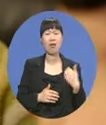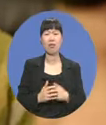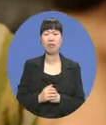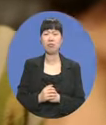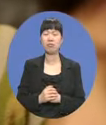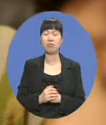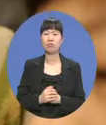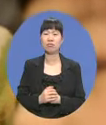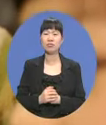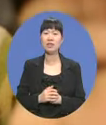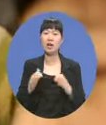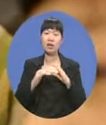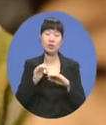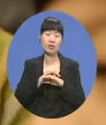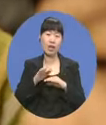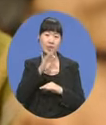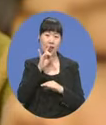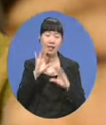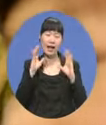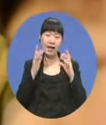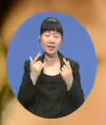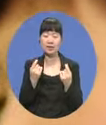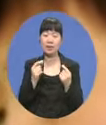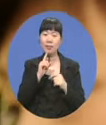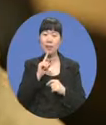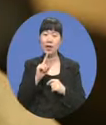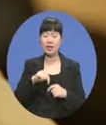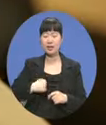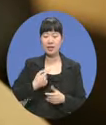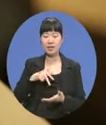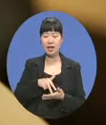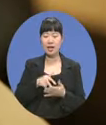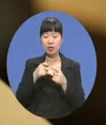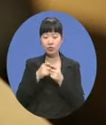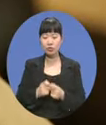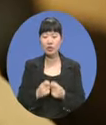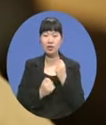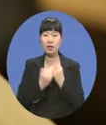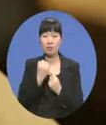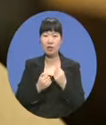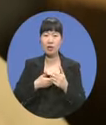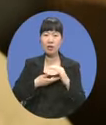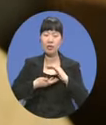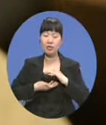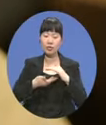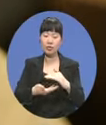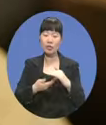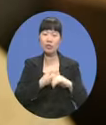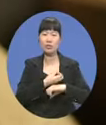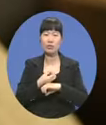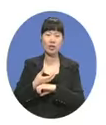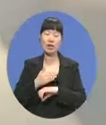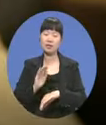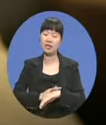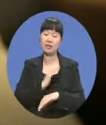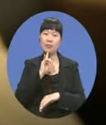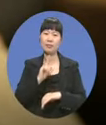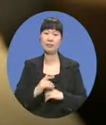몰라. 의사소통 안 되는 아이 이렇다. 자신의 상황을 구체적으로 설명하거나 전달을 잘 못한다.